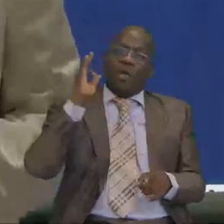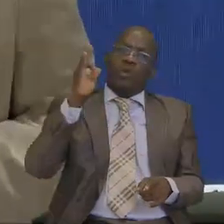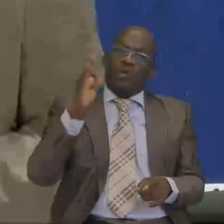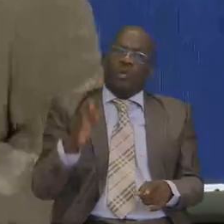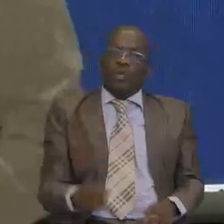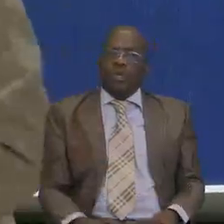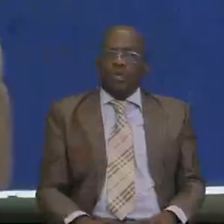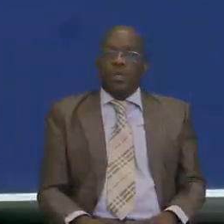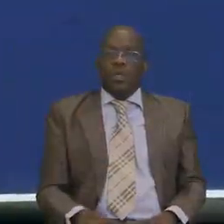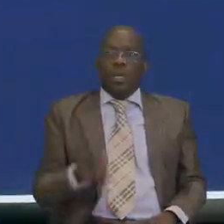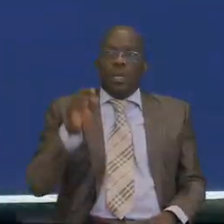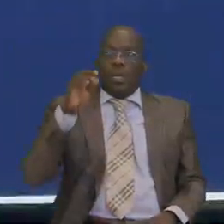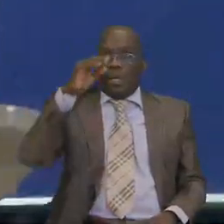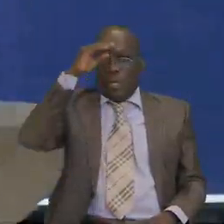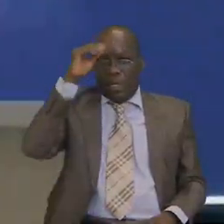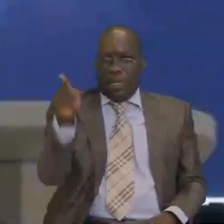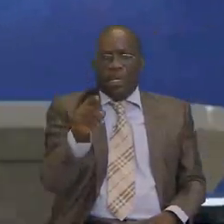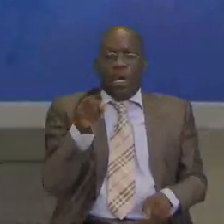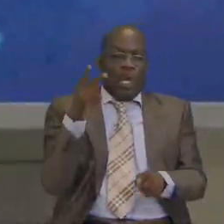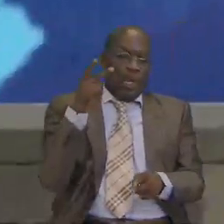Il a suivi ça tellement,